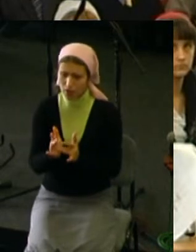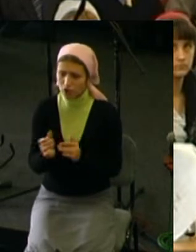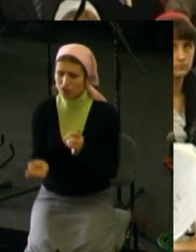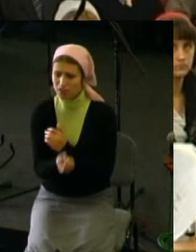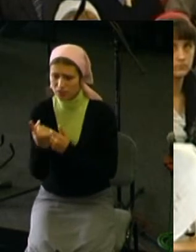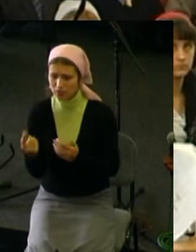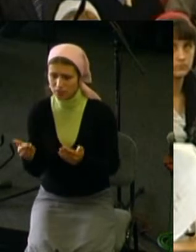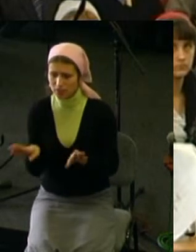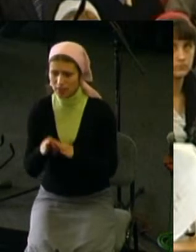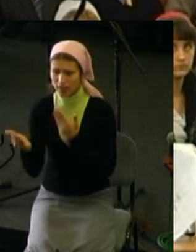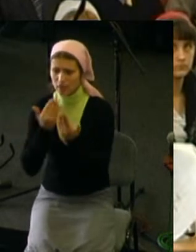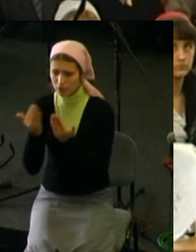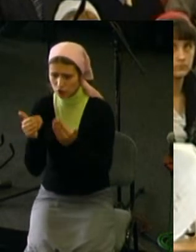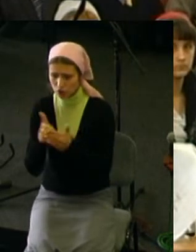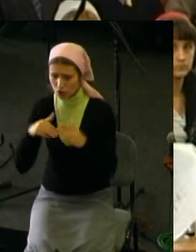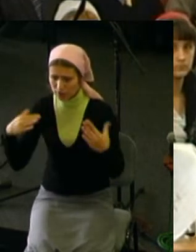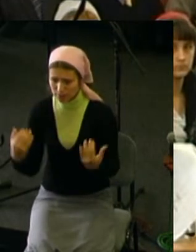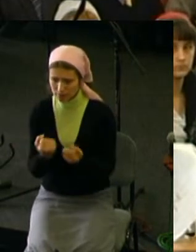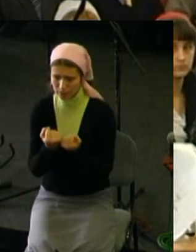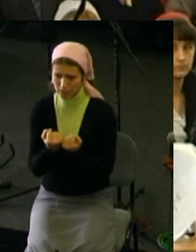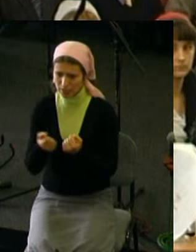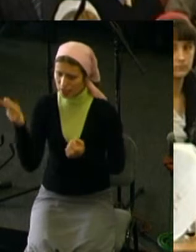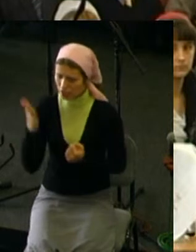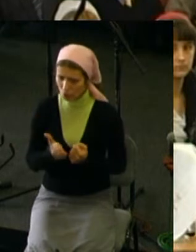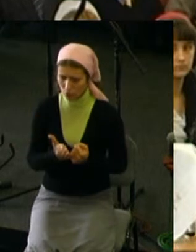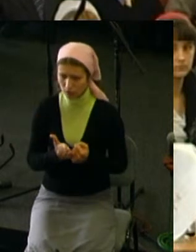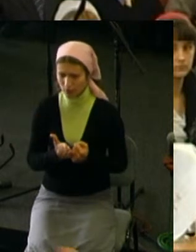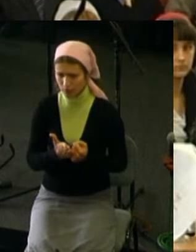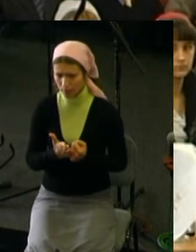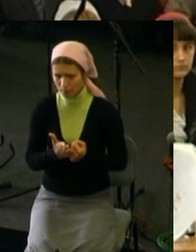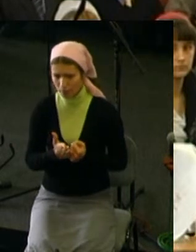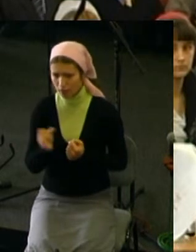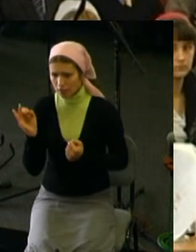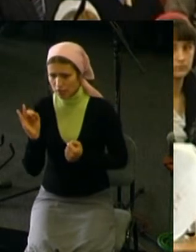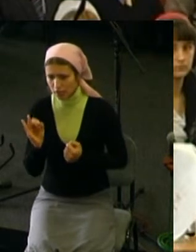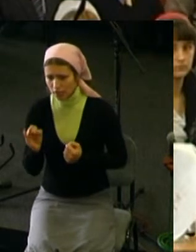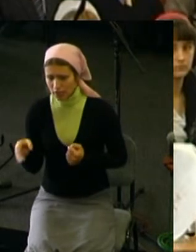звідки Таке відношення до спасителя і Господа і